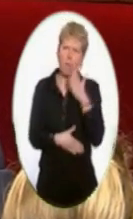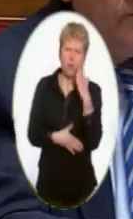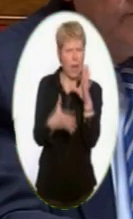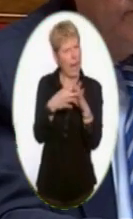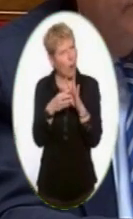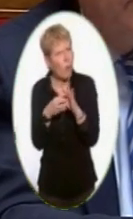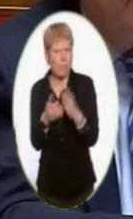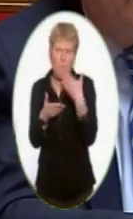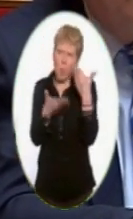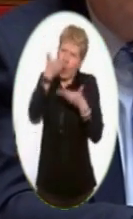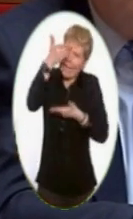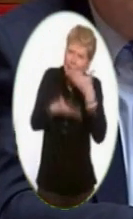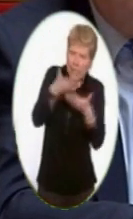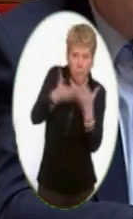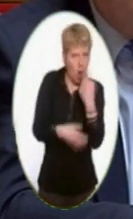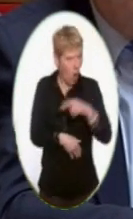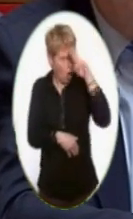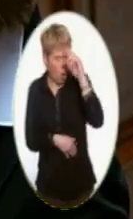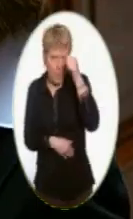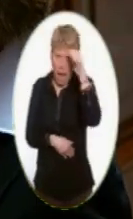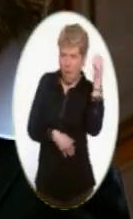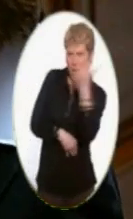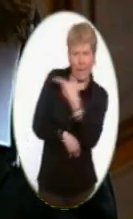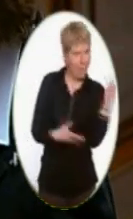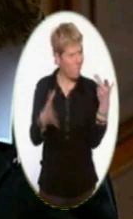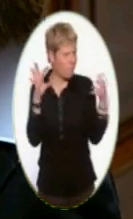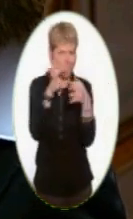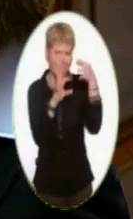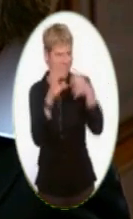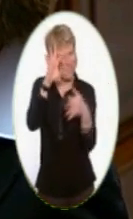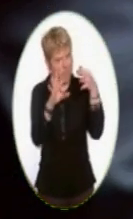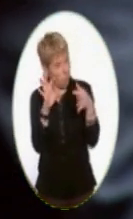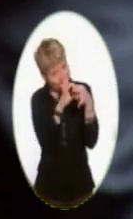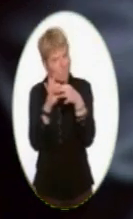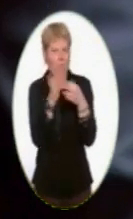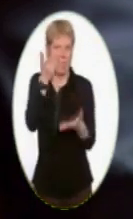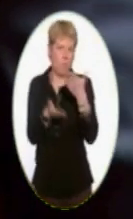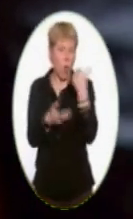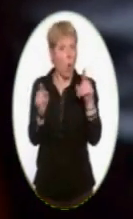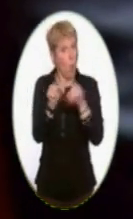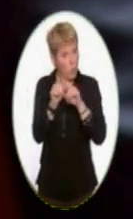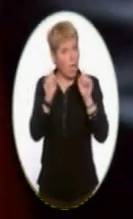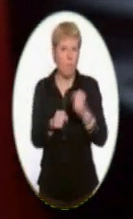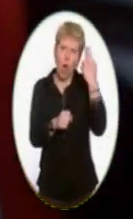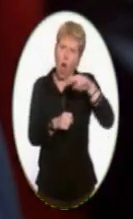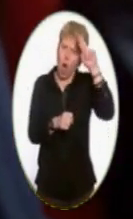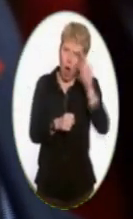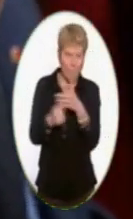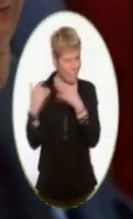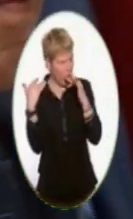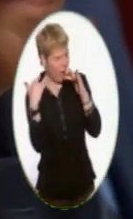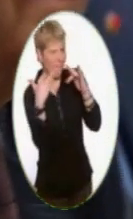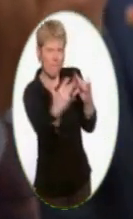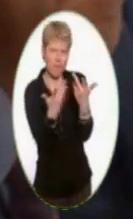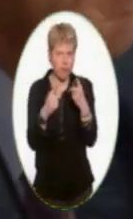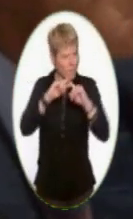des questions, ce sont des vraies questions. Conformément aux orientations du président de la République, moi, je passe ma vie